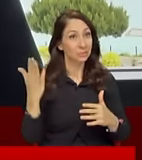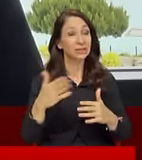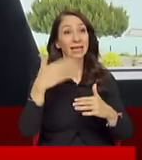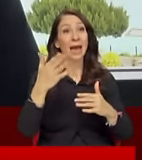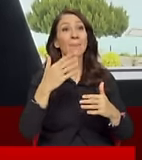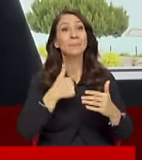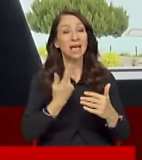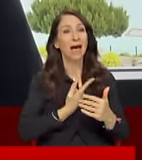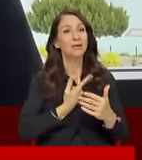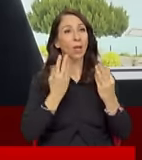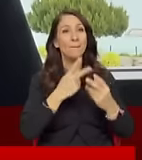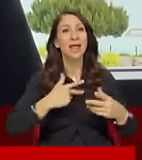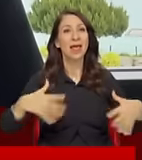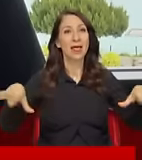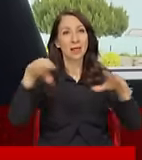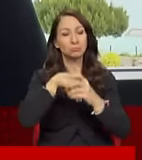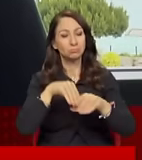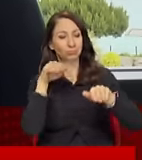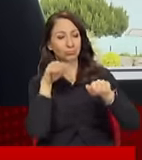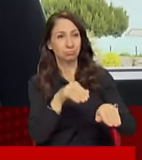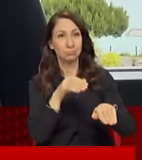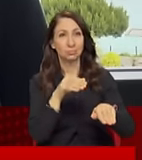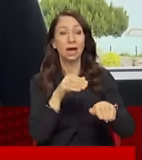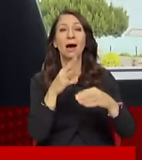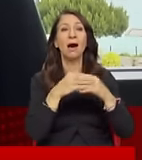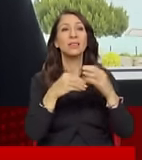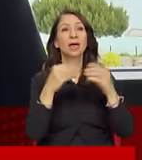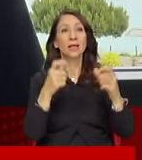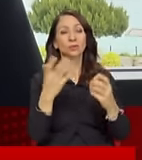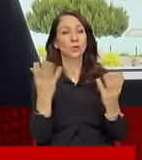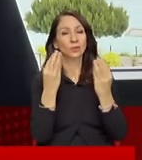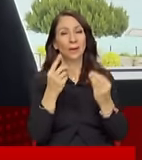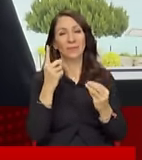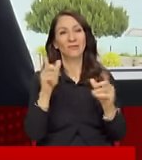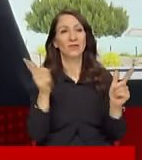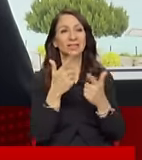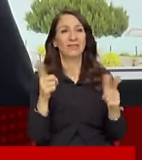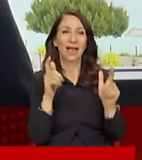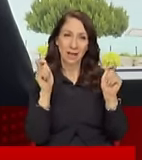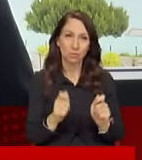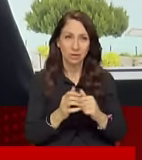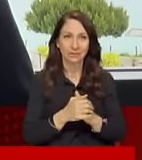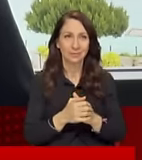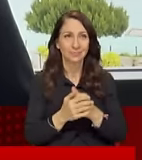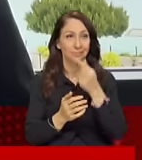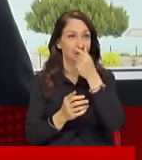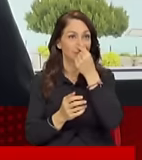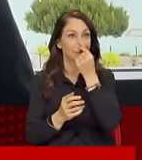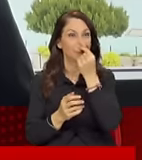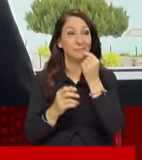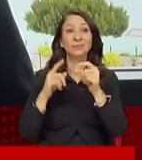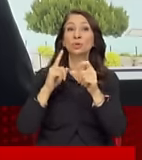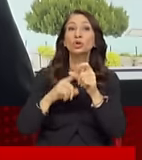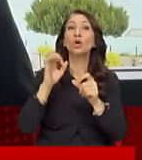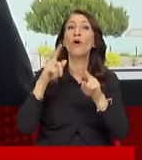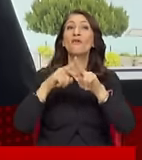diğer bize ait olan belediyeler tüm katkıyı koyup Adana'da çok güzel bir festival geçireceğiz. Çukurova'yı bize